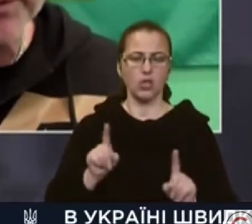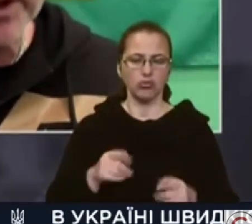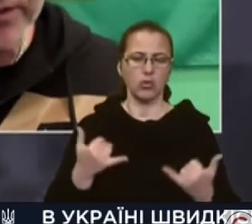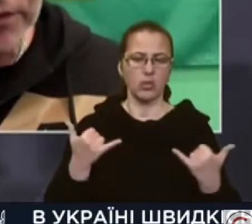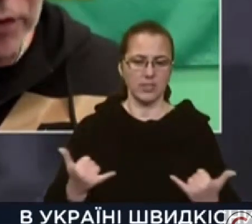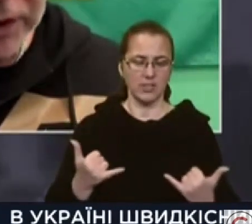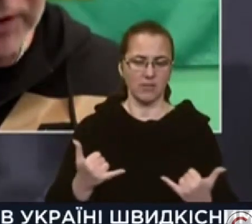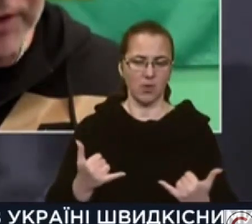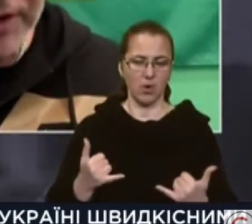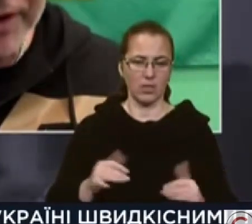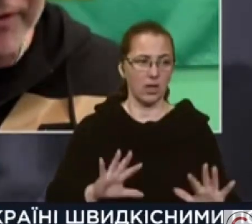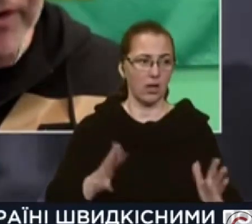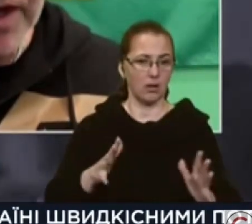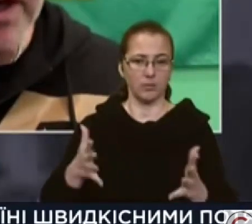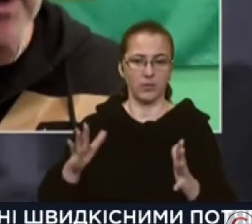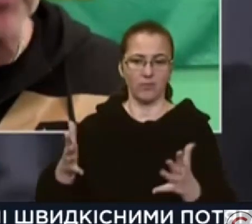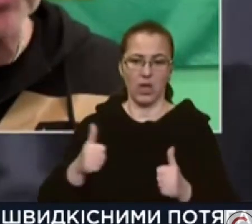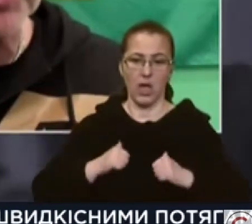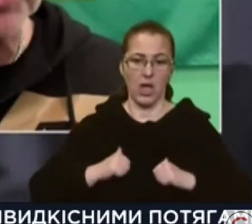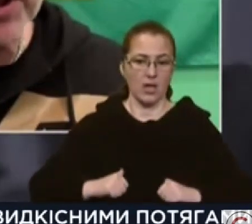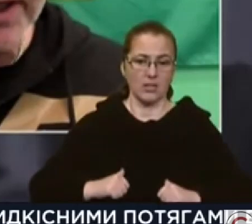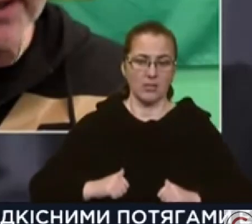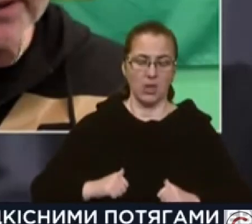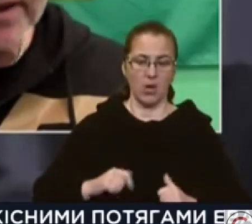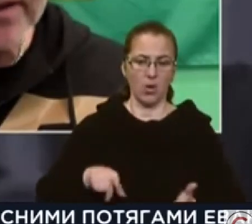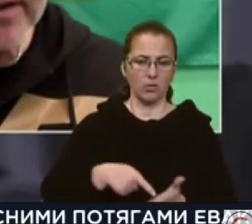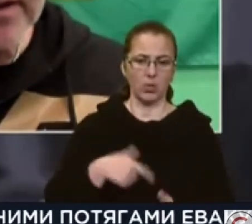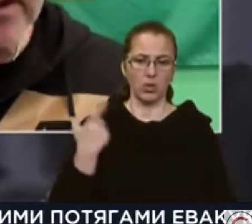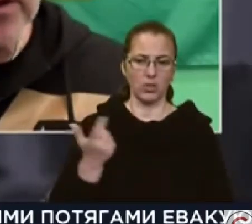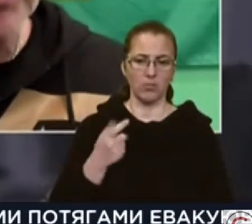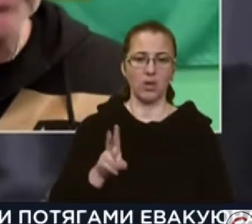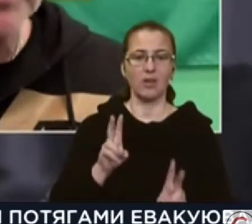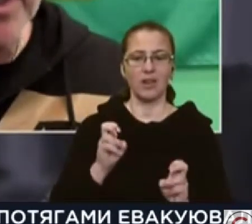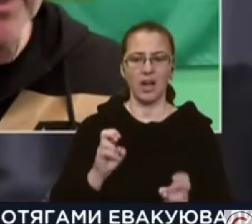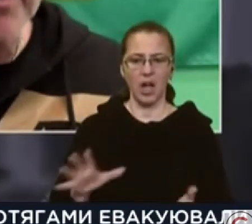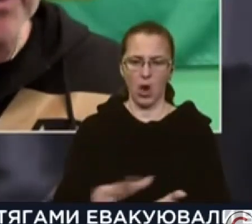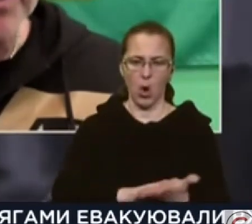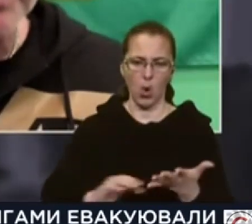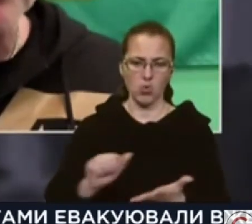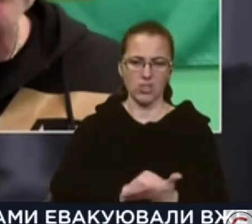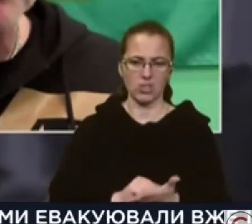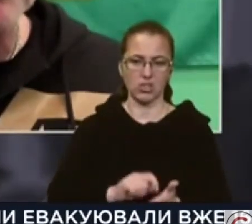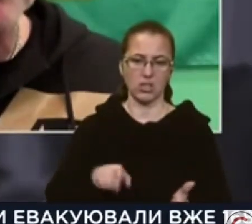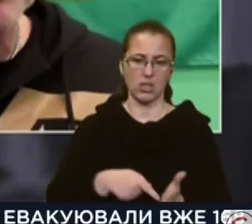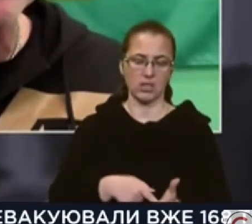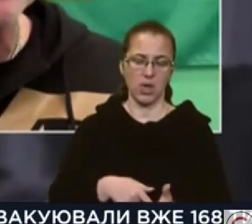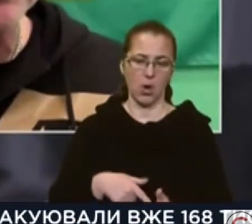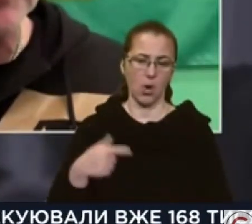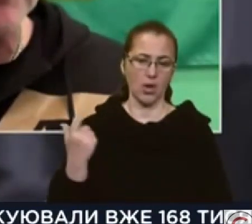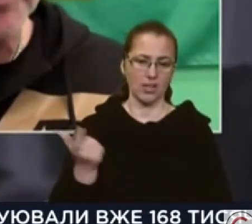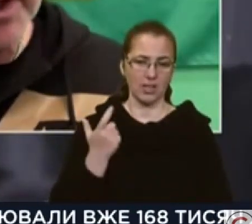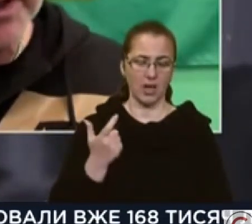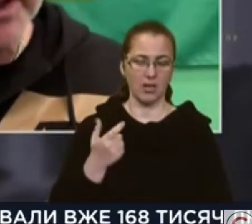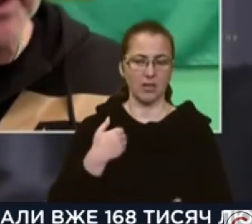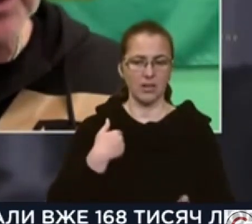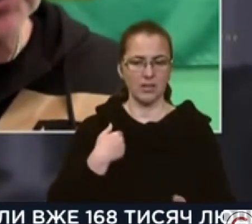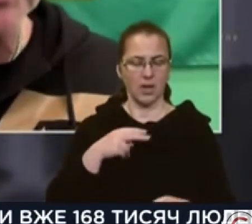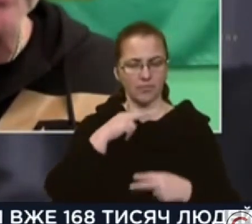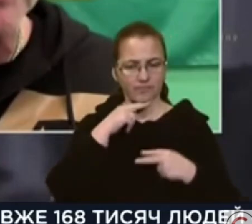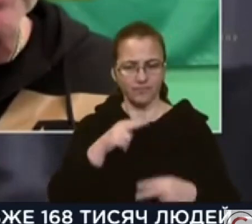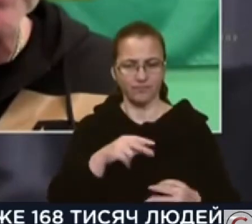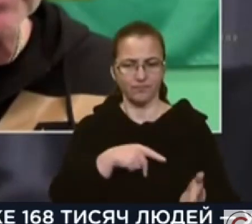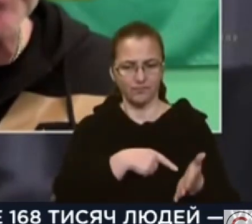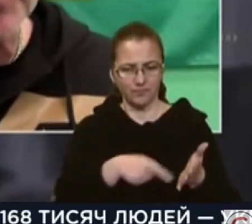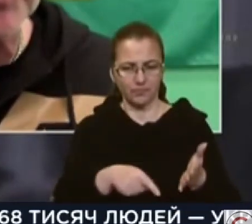сегодня происходит с мирным городом Харьков. Как уничтожается город Харьков. Я акцентировал